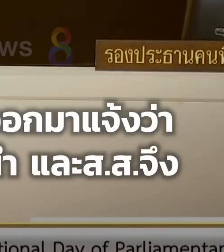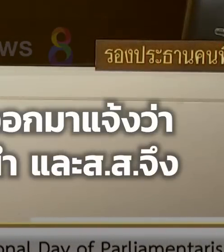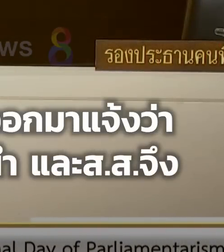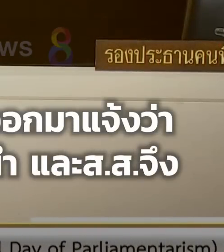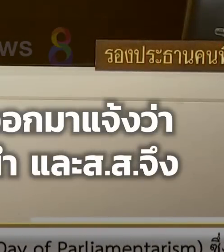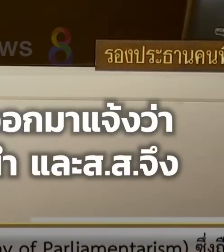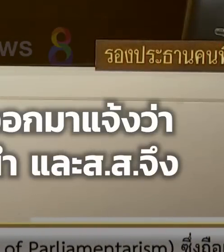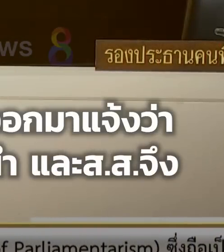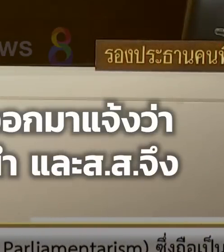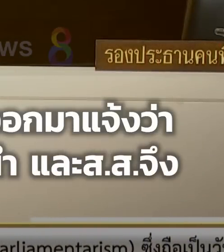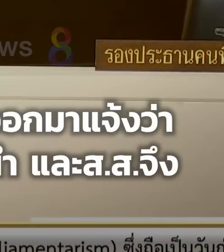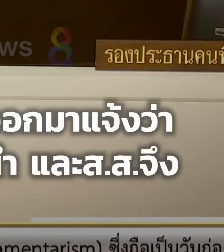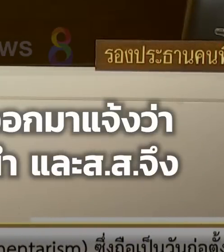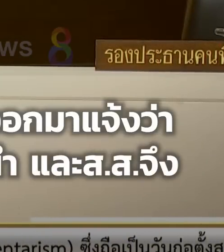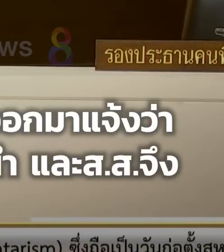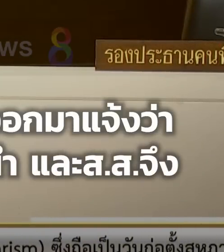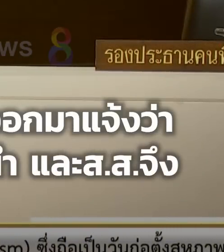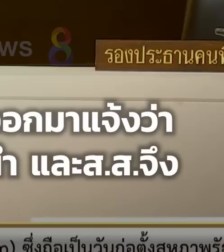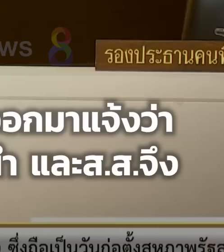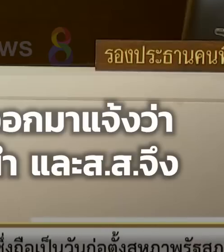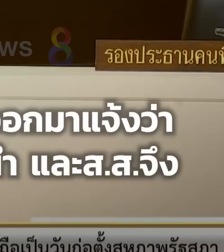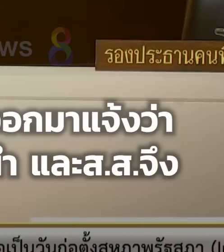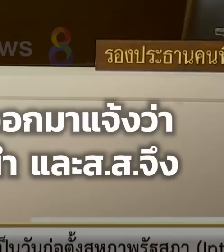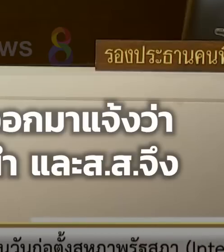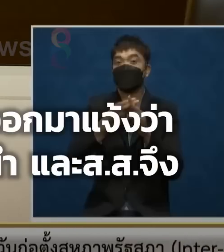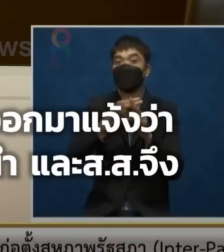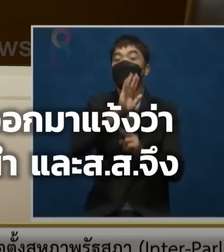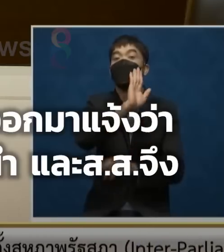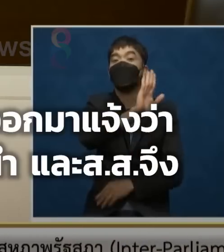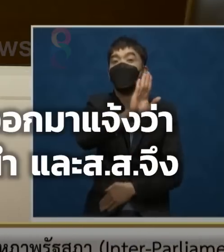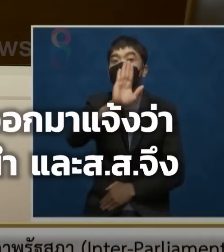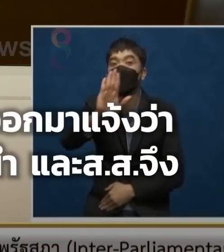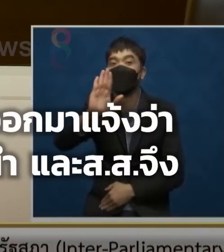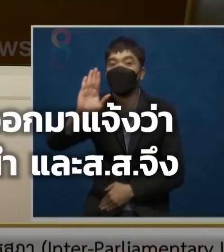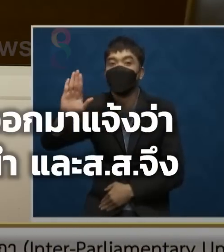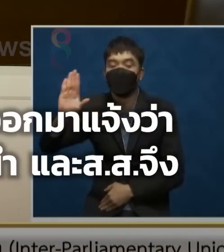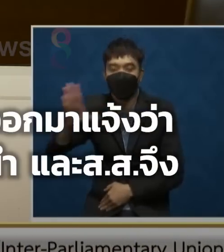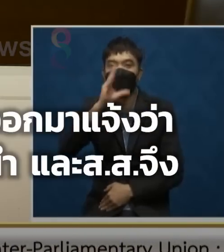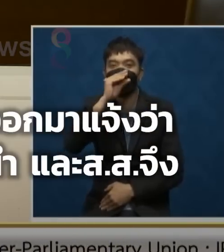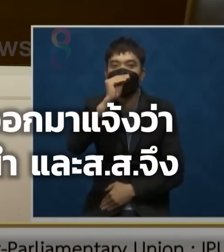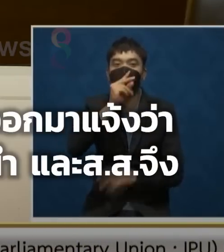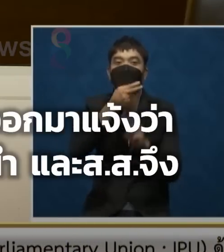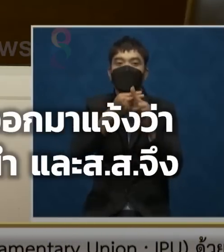ตอนต้นนั้นได้กรุณาขานชื่อตัวเองนะครับตอนต้นนะครับ